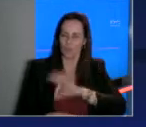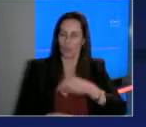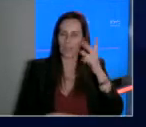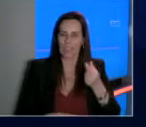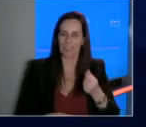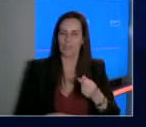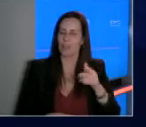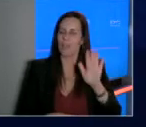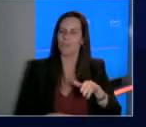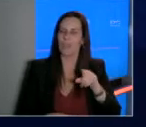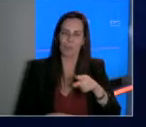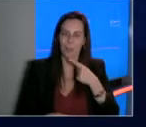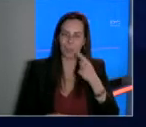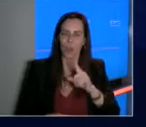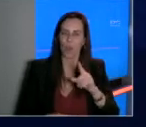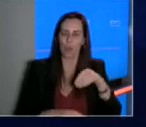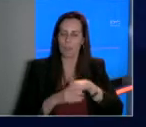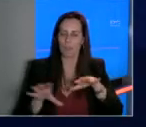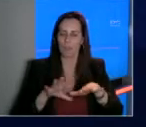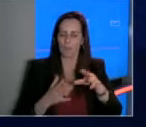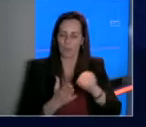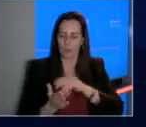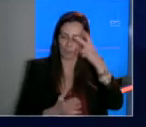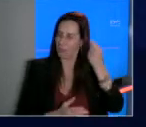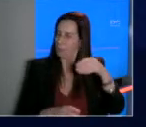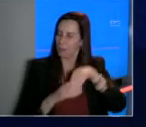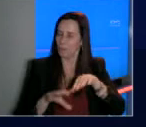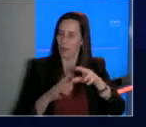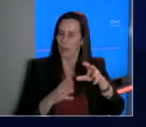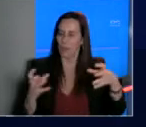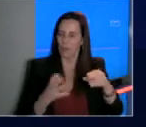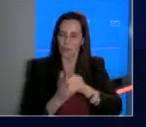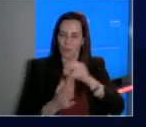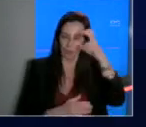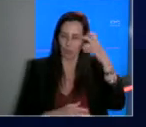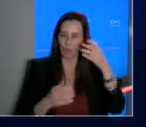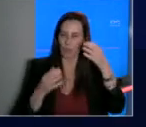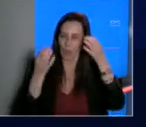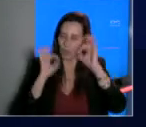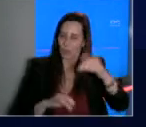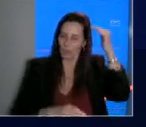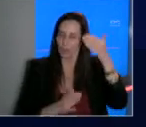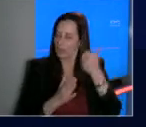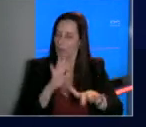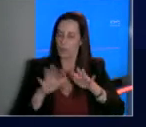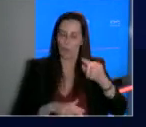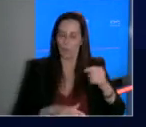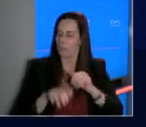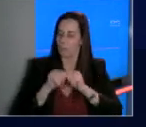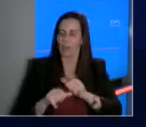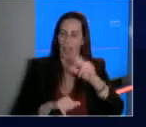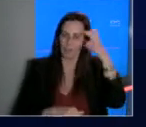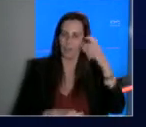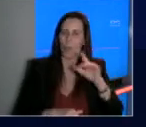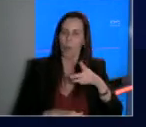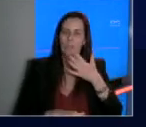כסף שם. וגם אתה אמרת לא תשב עם המשותפת וכמעט ישבת. כבוד והערכה לבני גנץ שוויתר על ממשלת מיעוט בתמיכת